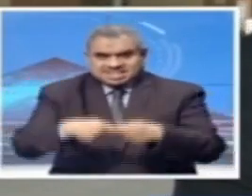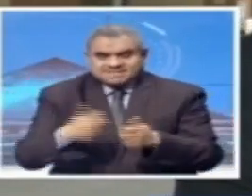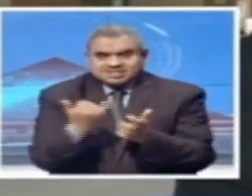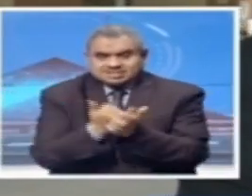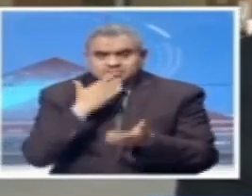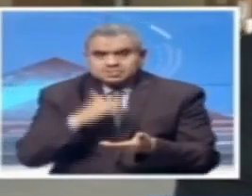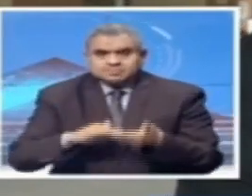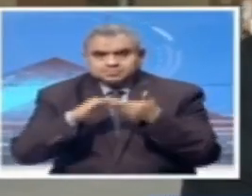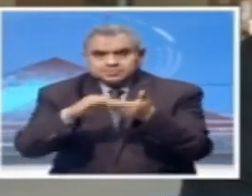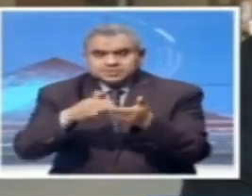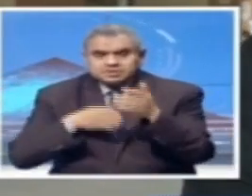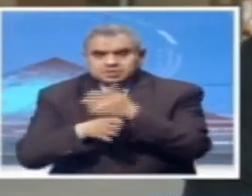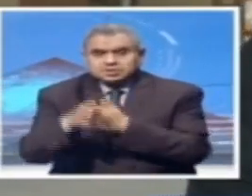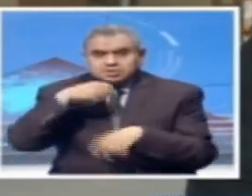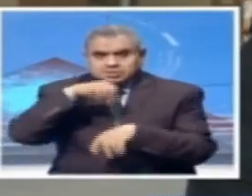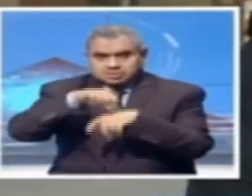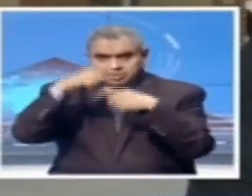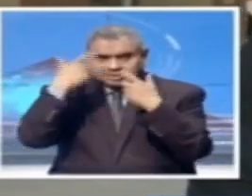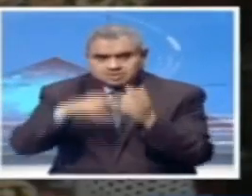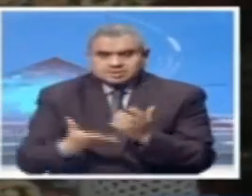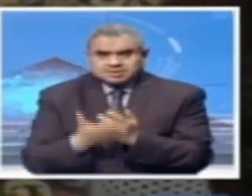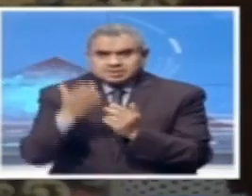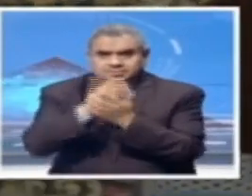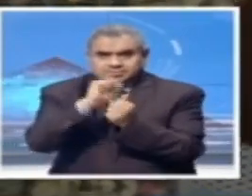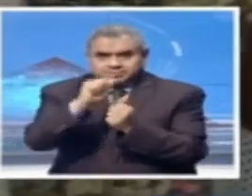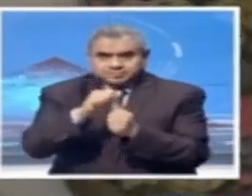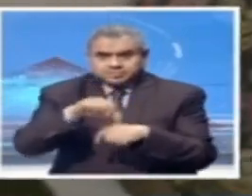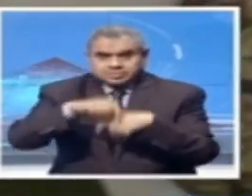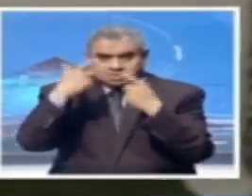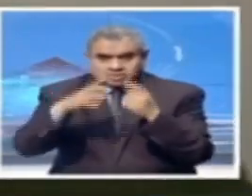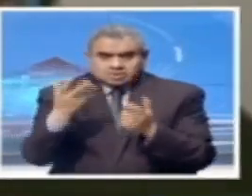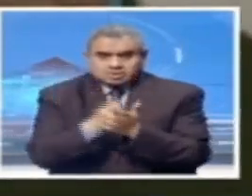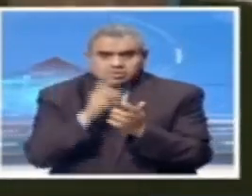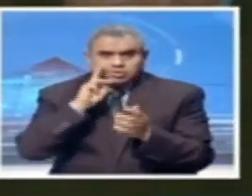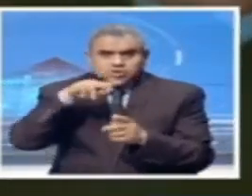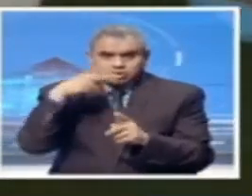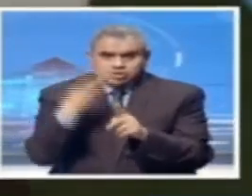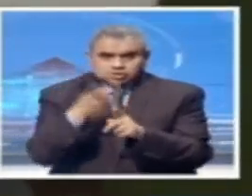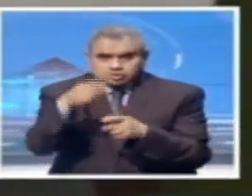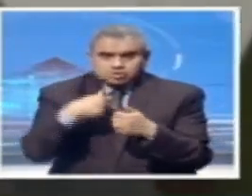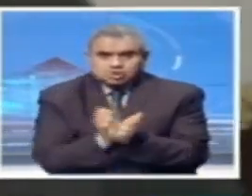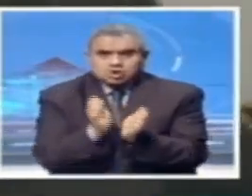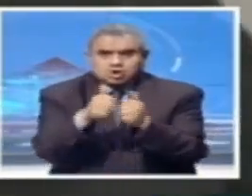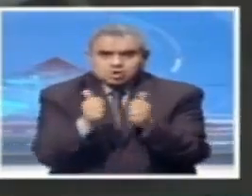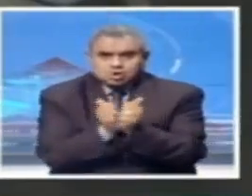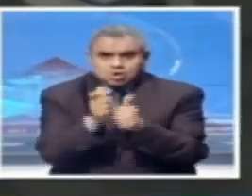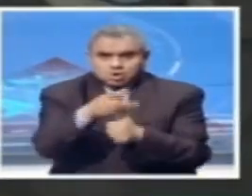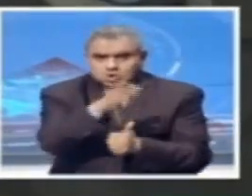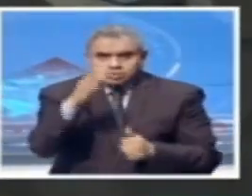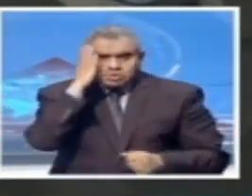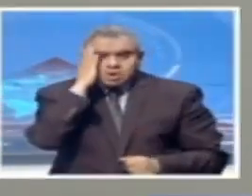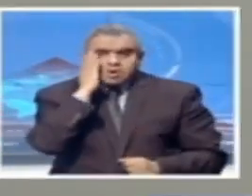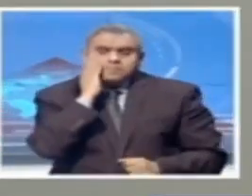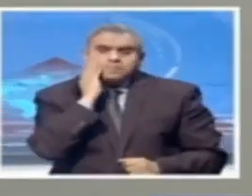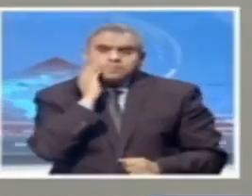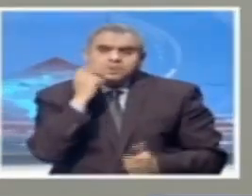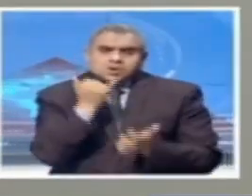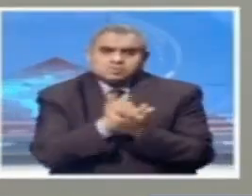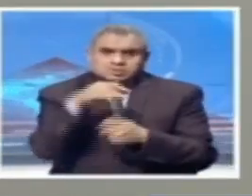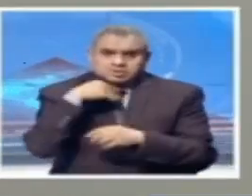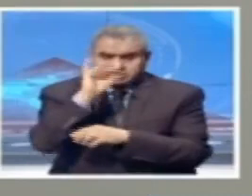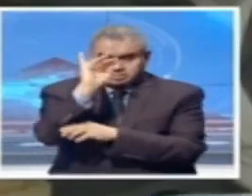الخدمات داخل منطقة حي السبيل. وهنا تظهر ملامح الاطمئنان والراحة على وجوه من حرصت الدولة